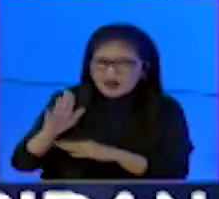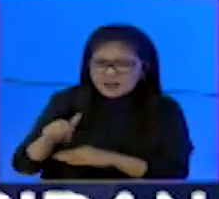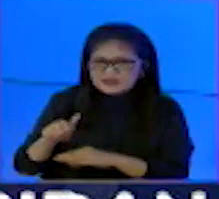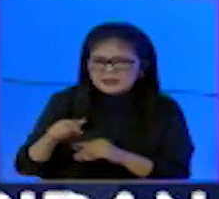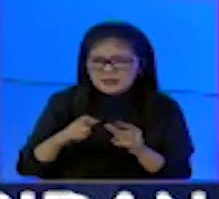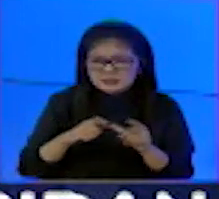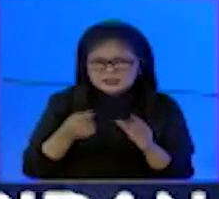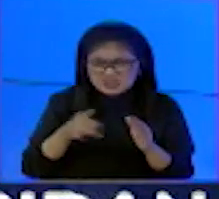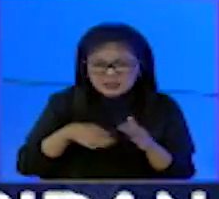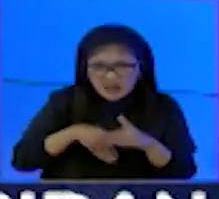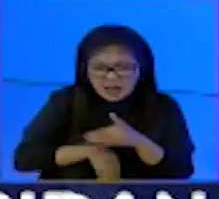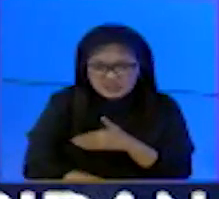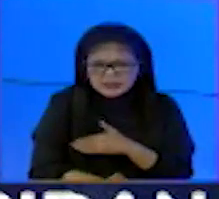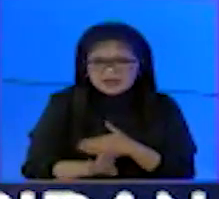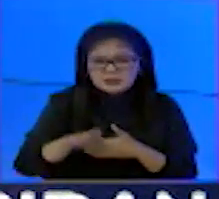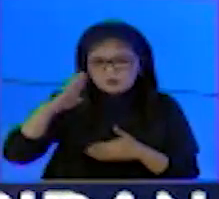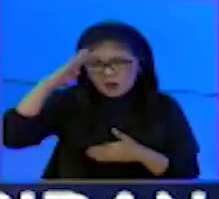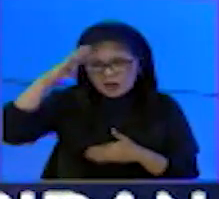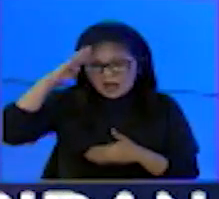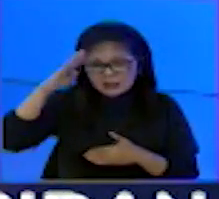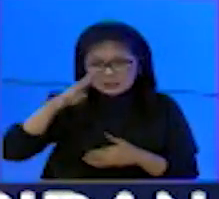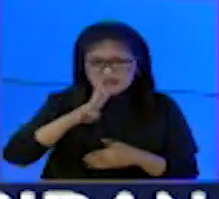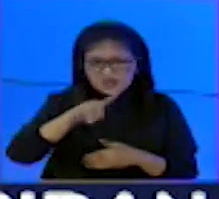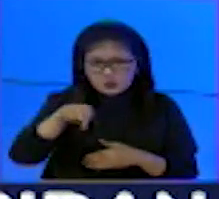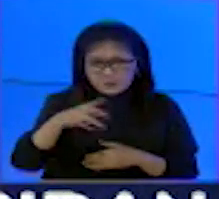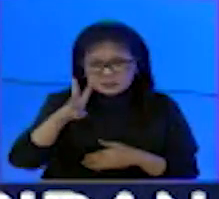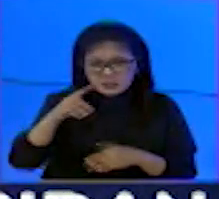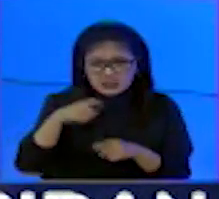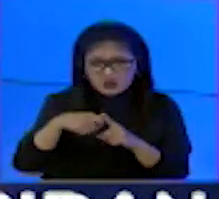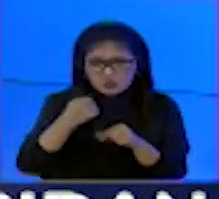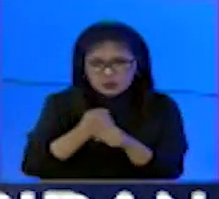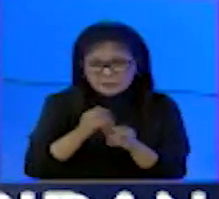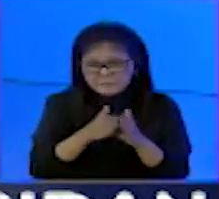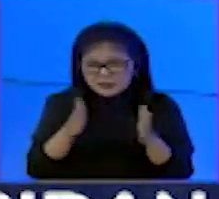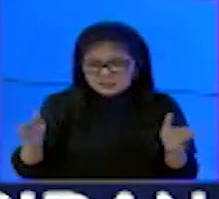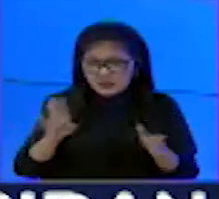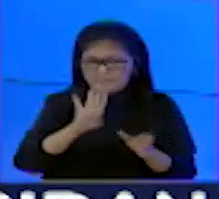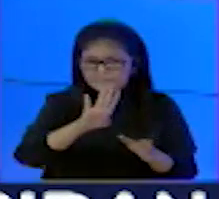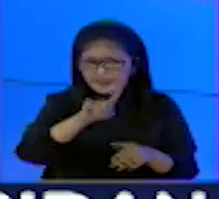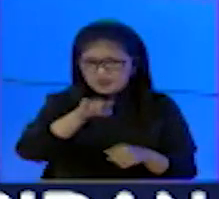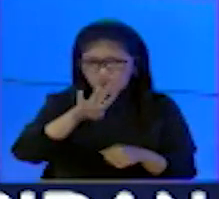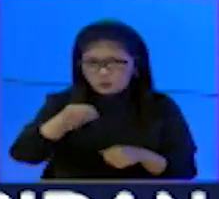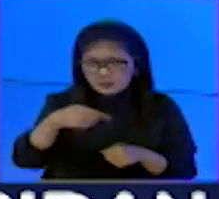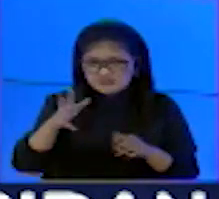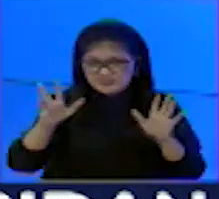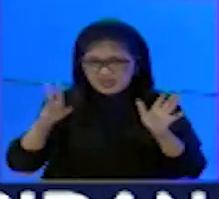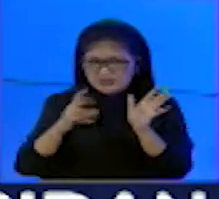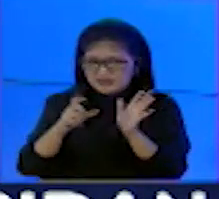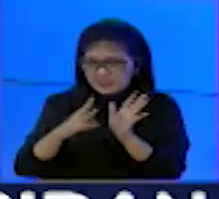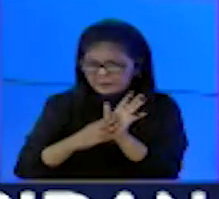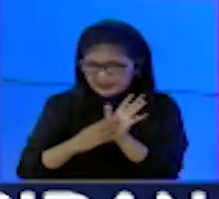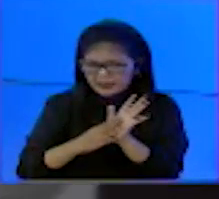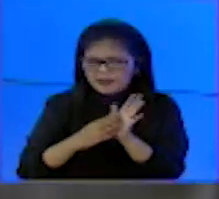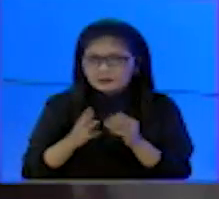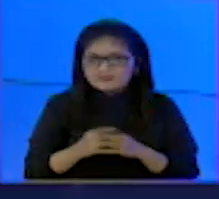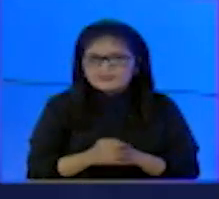melahirkan bayi laki-laki dengan berat 3,3 kg dan panjang 48 cm. Tapi pas masuk dokter di dalam, tak siapa dokternya saya nggak